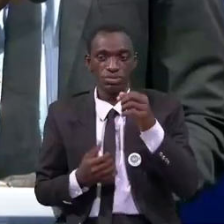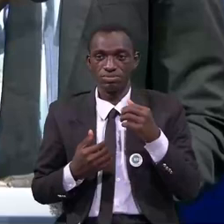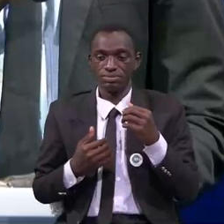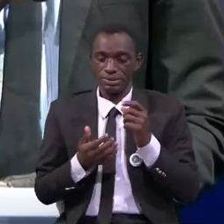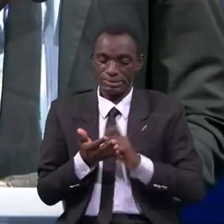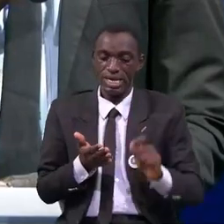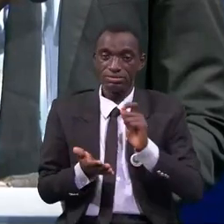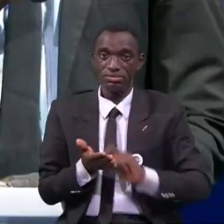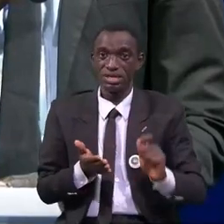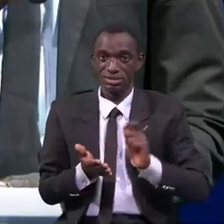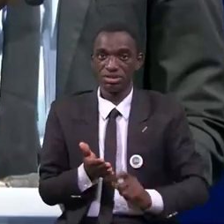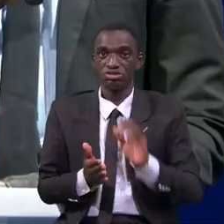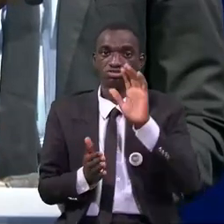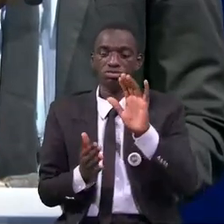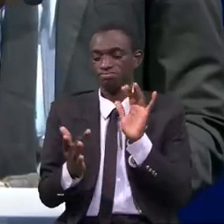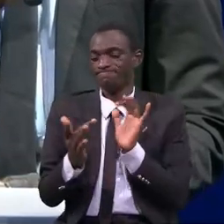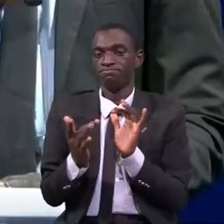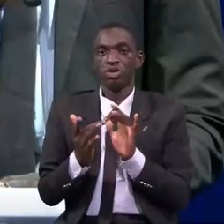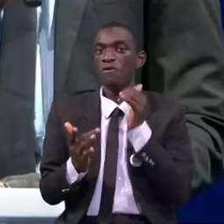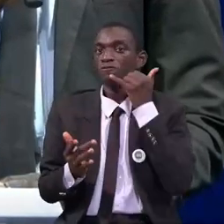l'ffichuleure le num